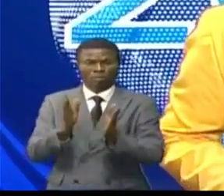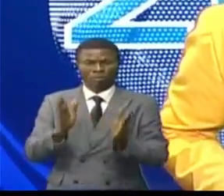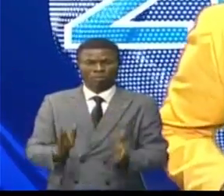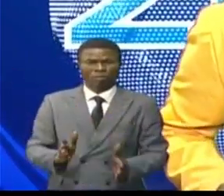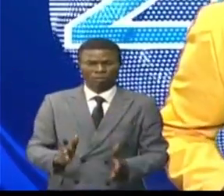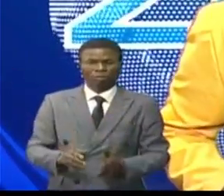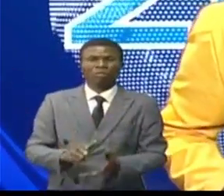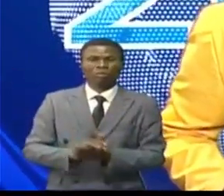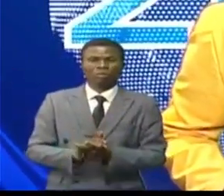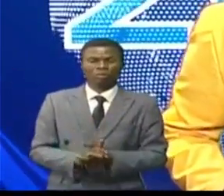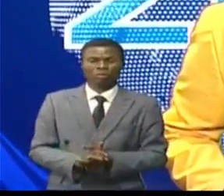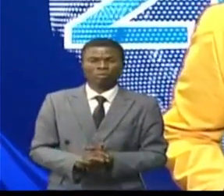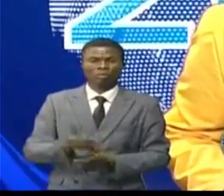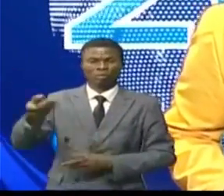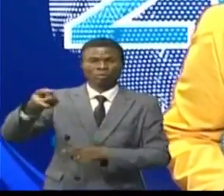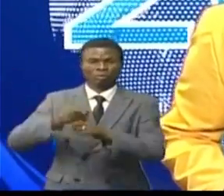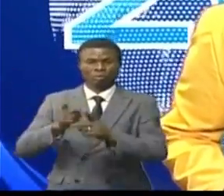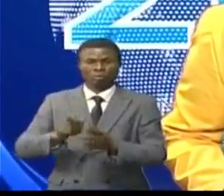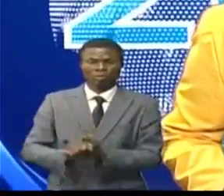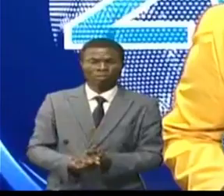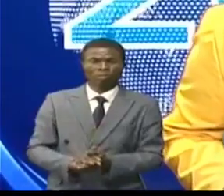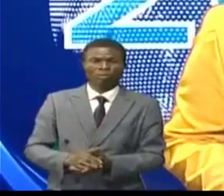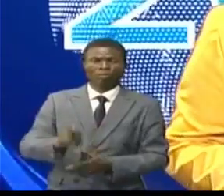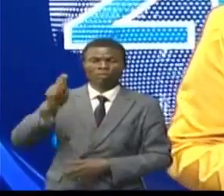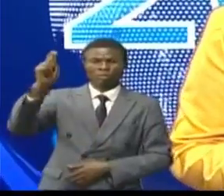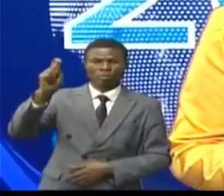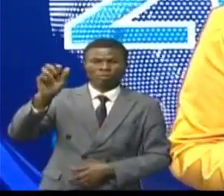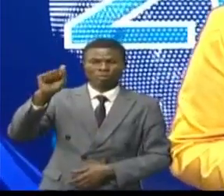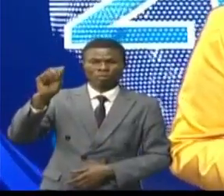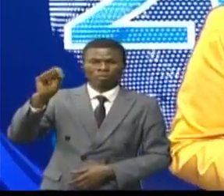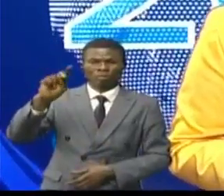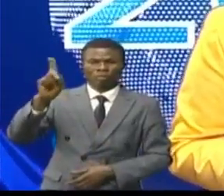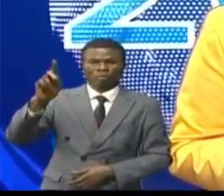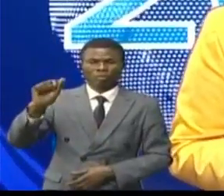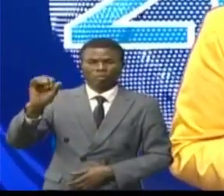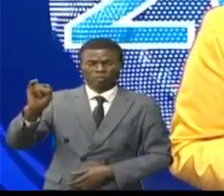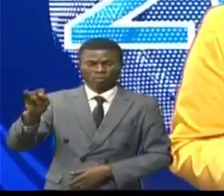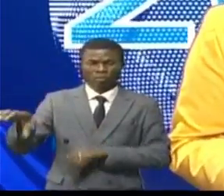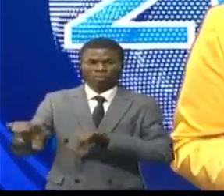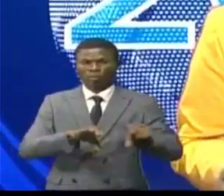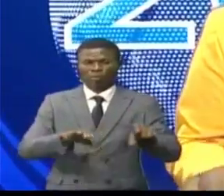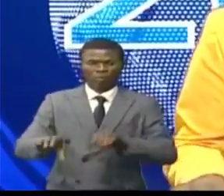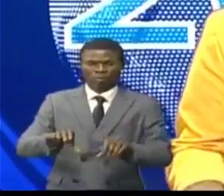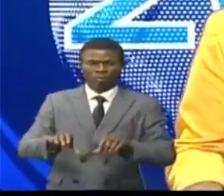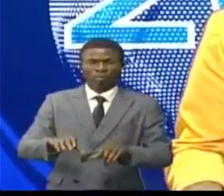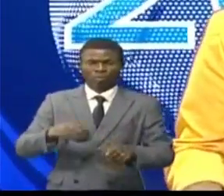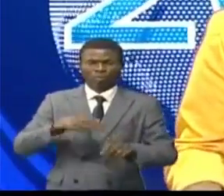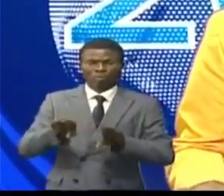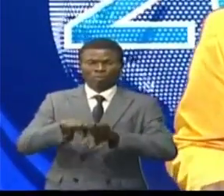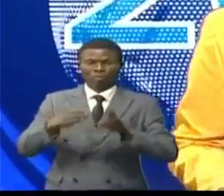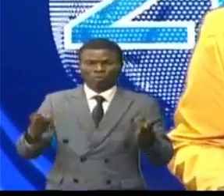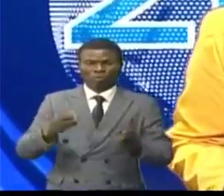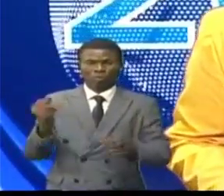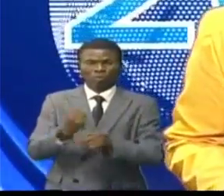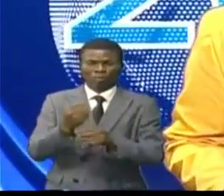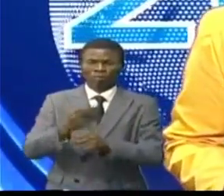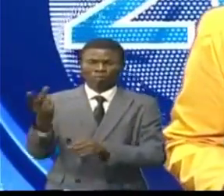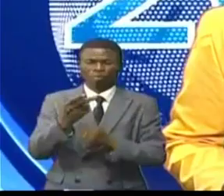PNC venus de Tanzanie lui présenter leur médaille de bronze. C'était après la cérémonie de lancement des opérations